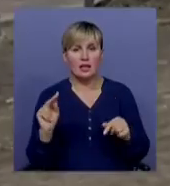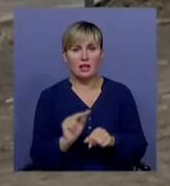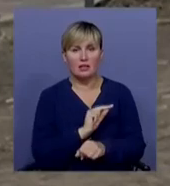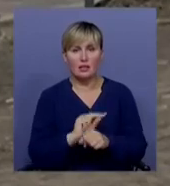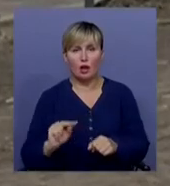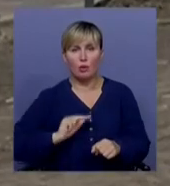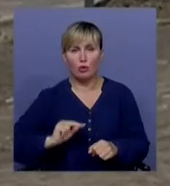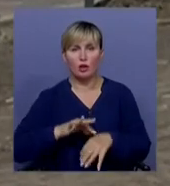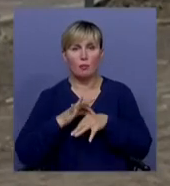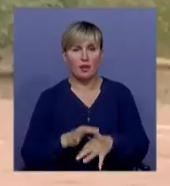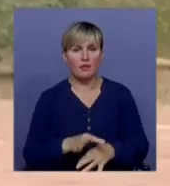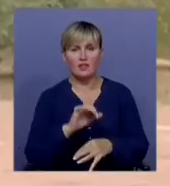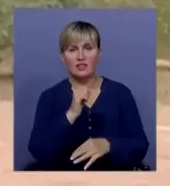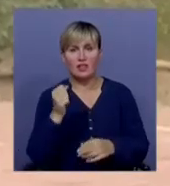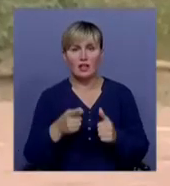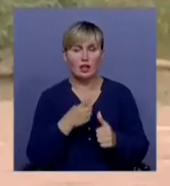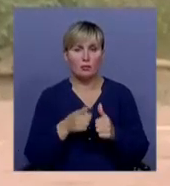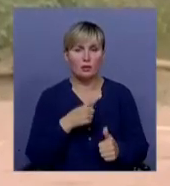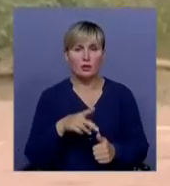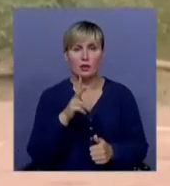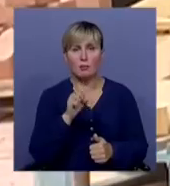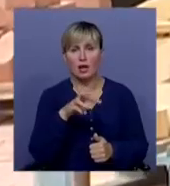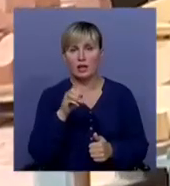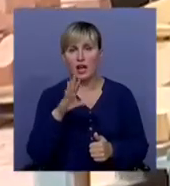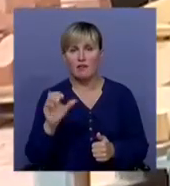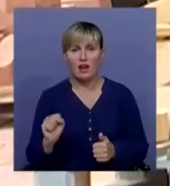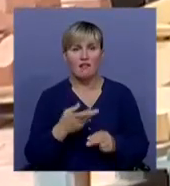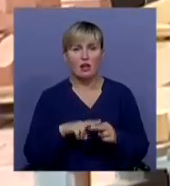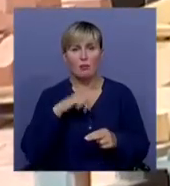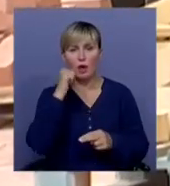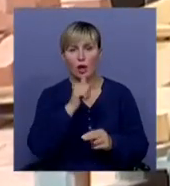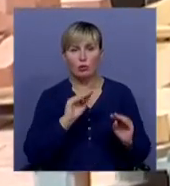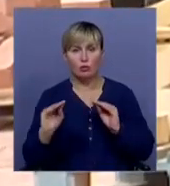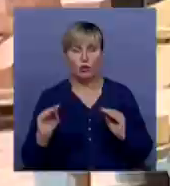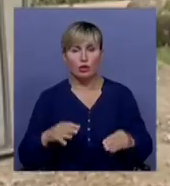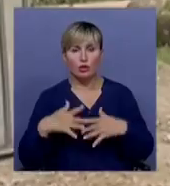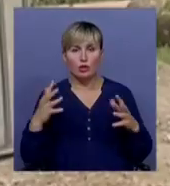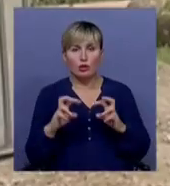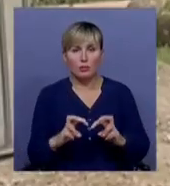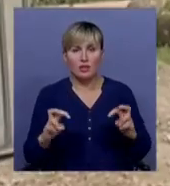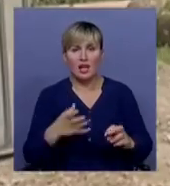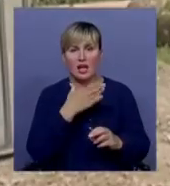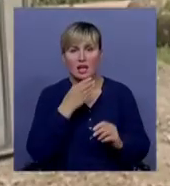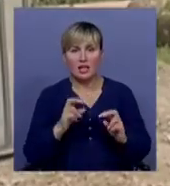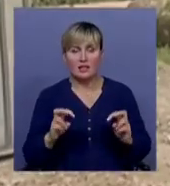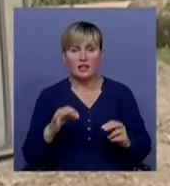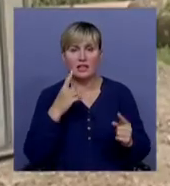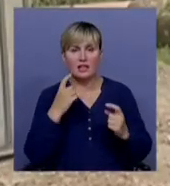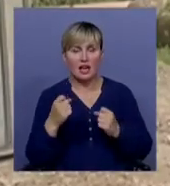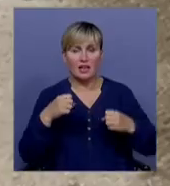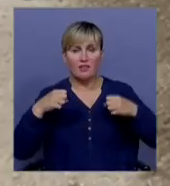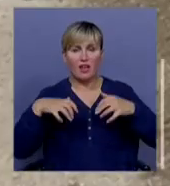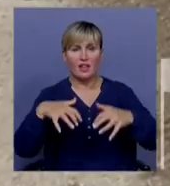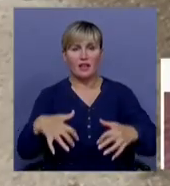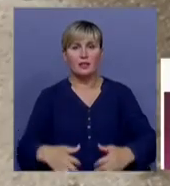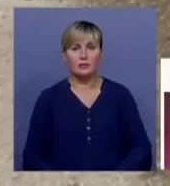реставрационные работы проводят и в сквере имени Мукаалима Катаева. В этом году место украсят широкие беседки, красивые лавочки и яркие фонари.